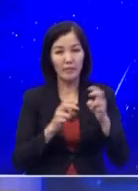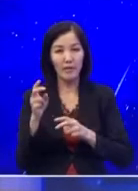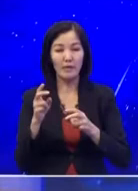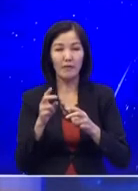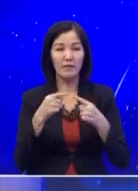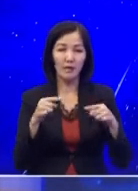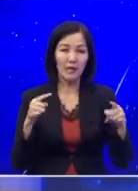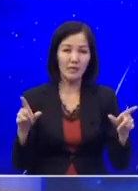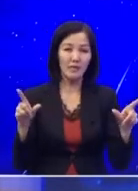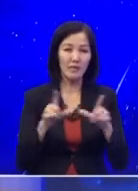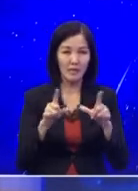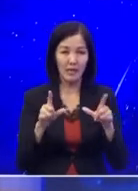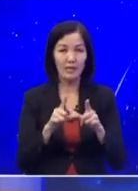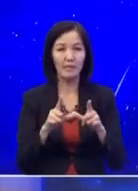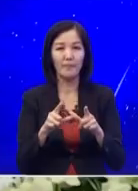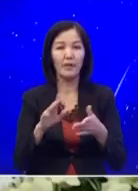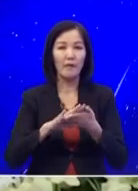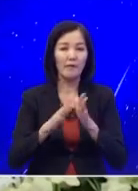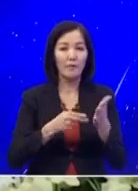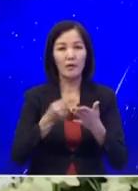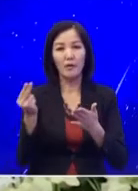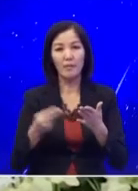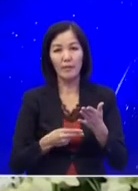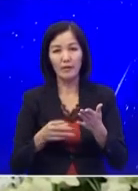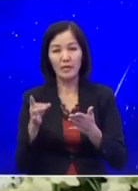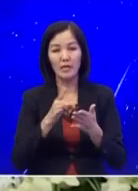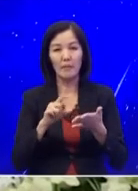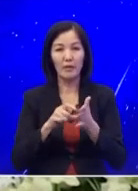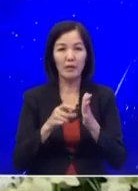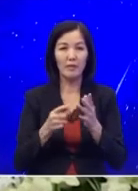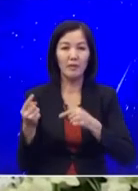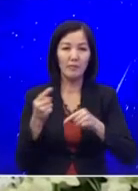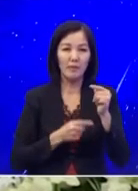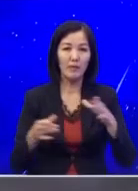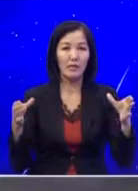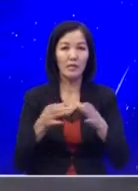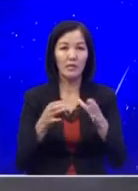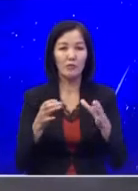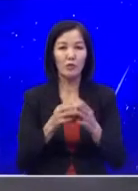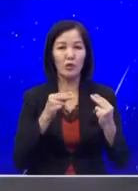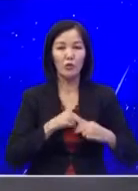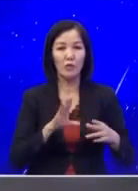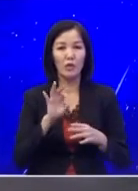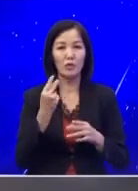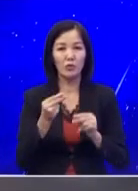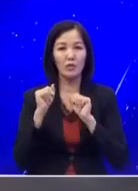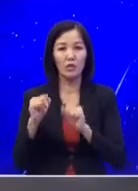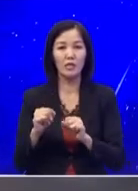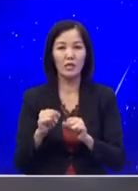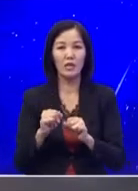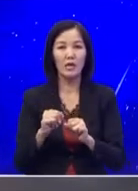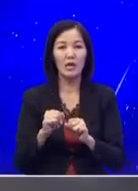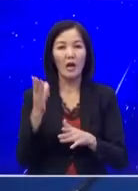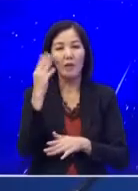Данное мероприятие проводится в рамках меморандума, подписанного региональной палатой предпринимателей и департаментом комитета труда, социальной защиты